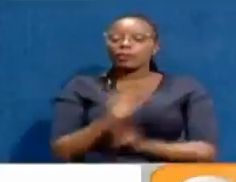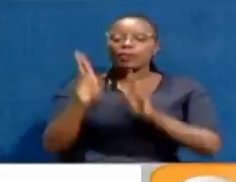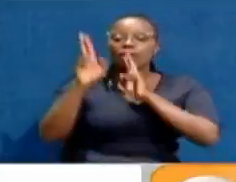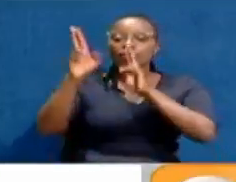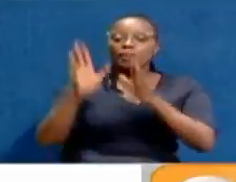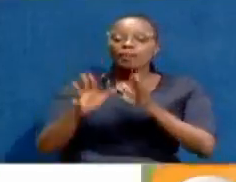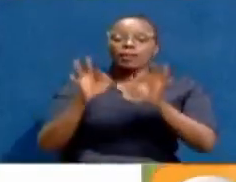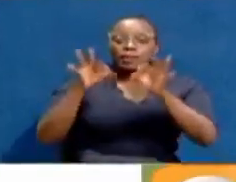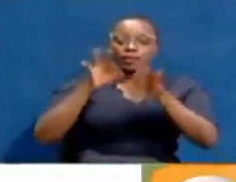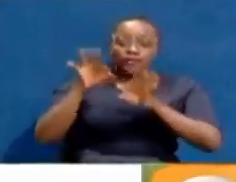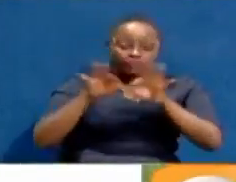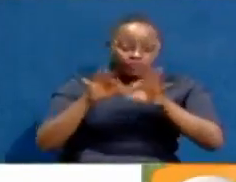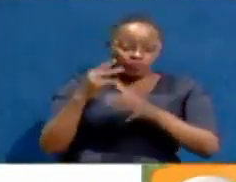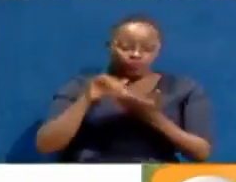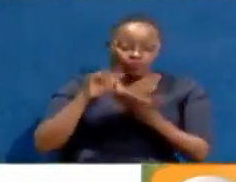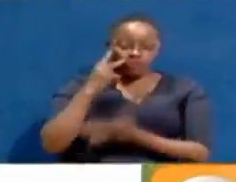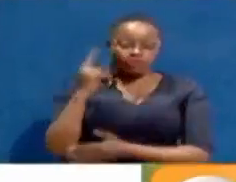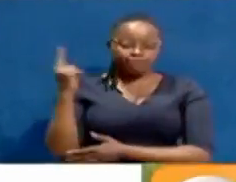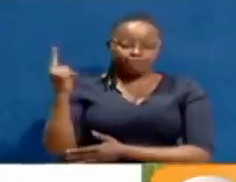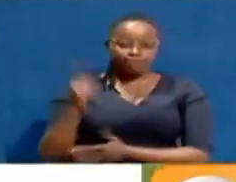anaarifu.